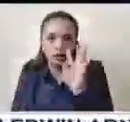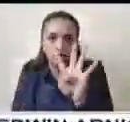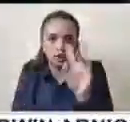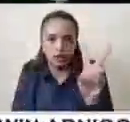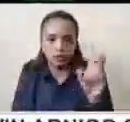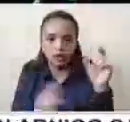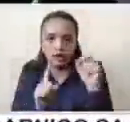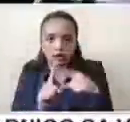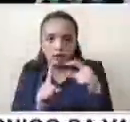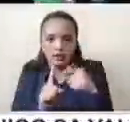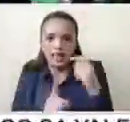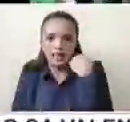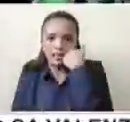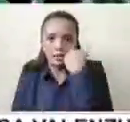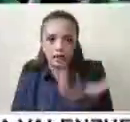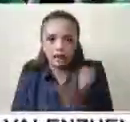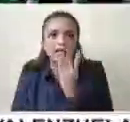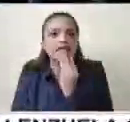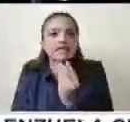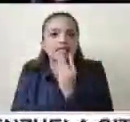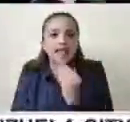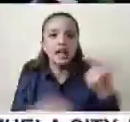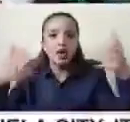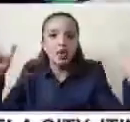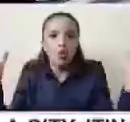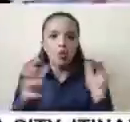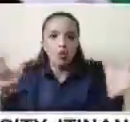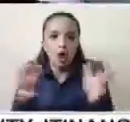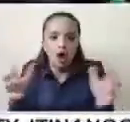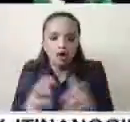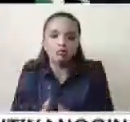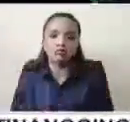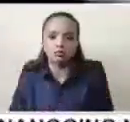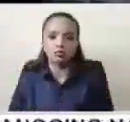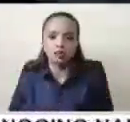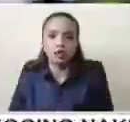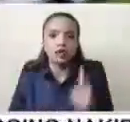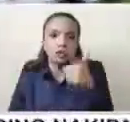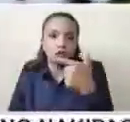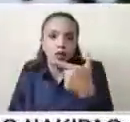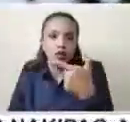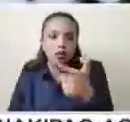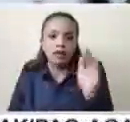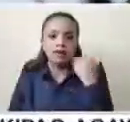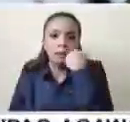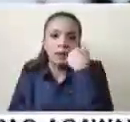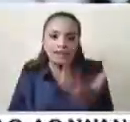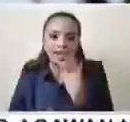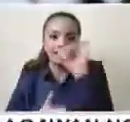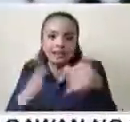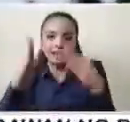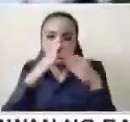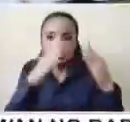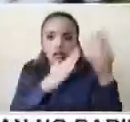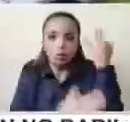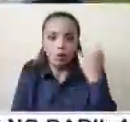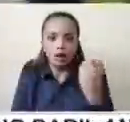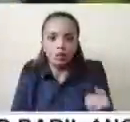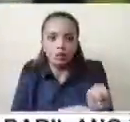maging credible ang darating na halalan. Target ngayon ng kasalukuyang presidente ng Syria ang pangpitong termino.